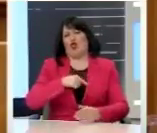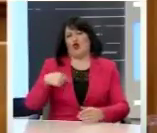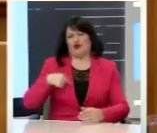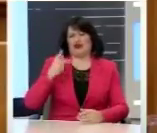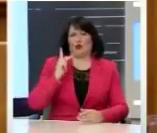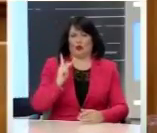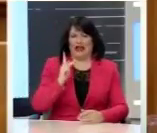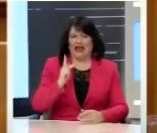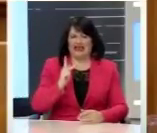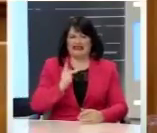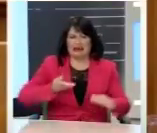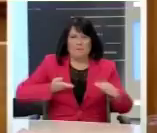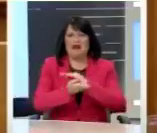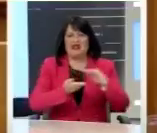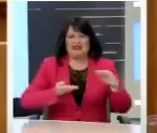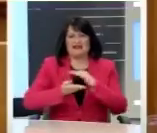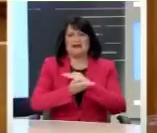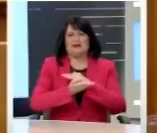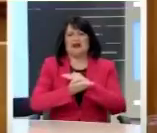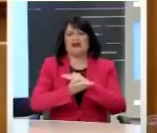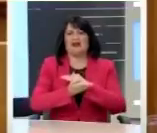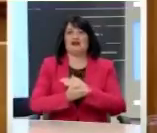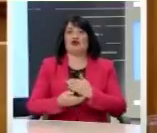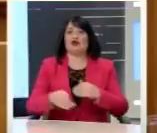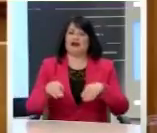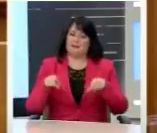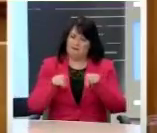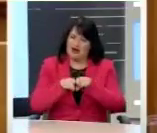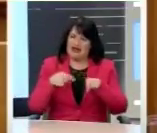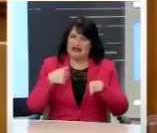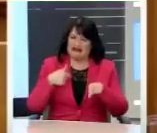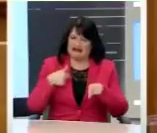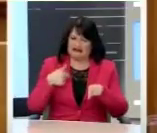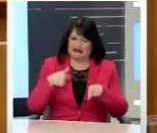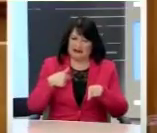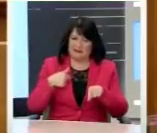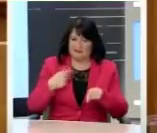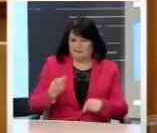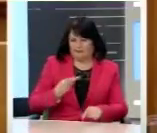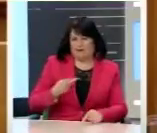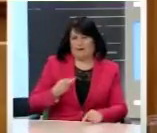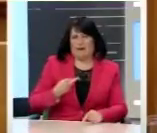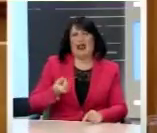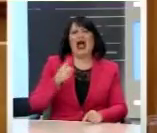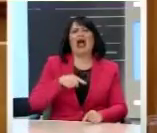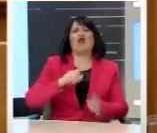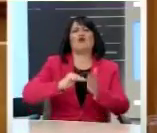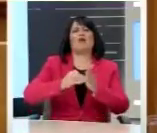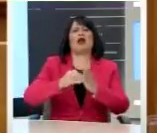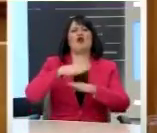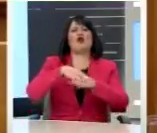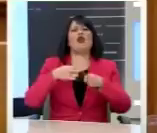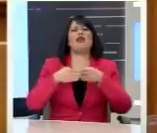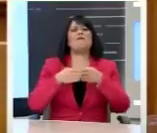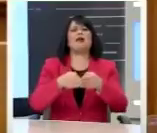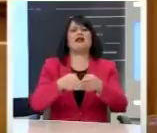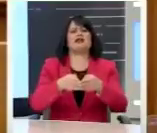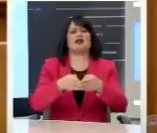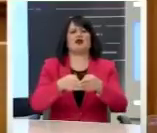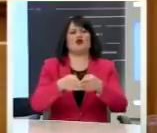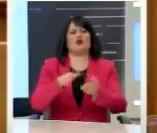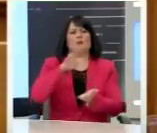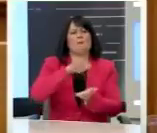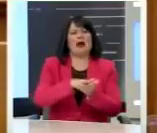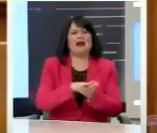καταμήνυσαν επιπλέον ως δίθεν συμμετόχους μου της εισαγγελέας και του λιμενικού υπαλλήλου έναν ακόμη λιμενικό υπάλληλο και συγκεκριμένα το βασικό